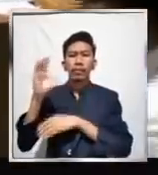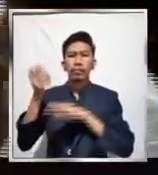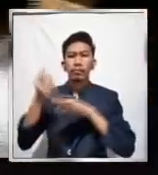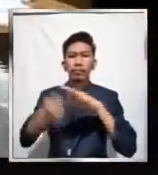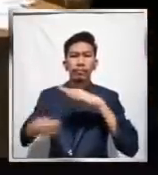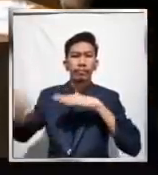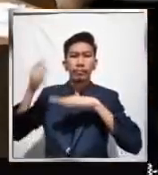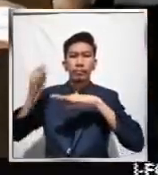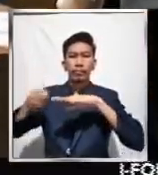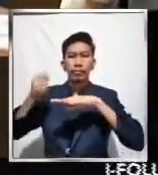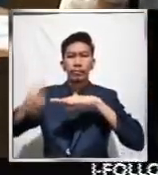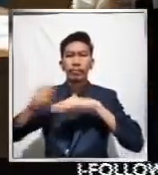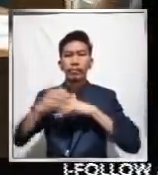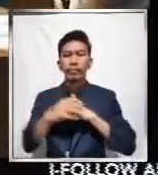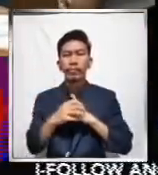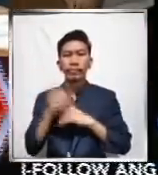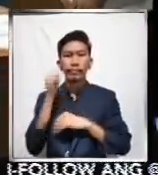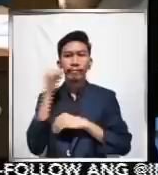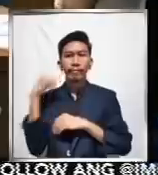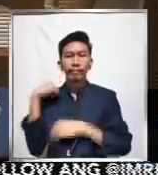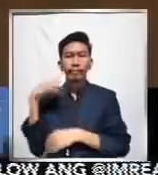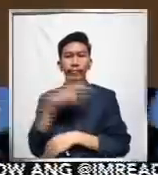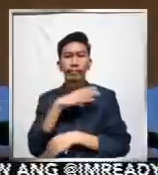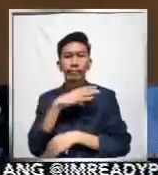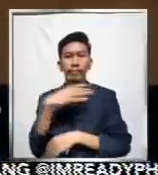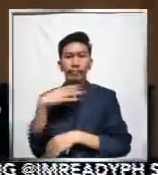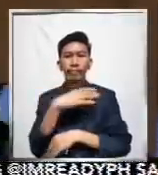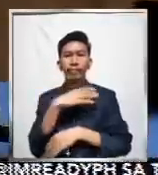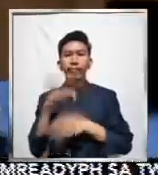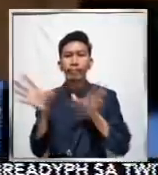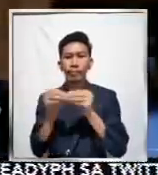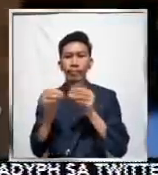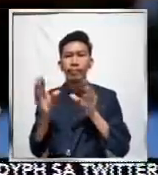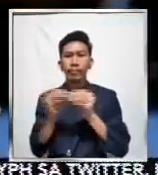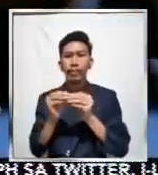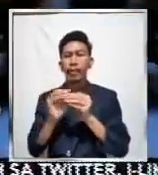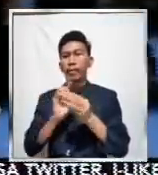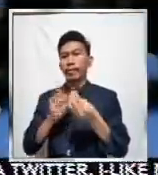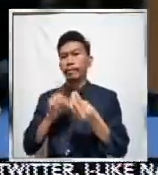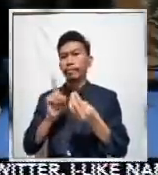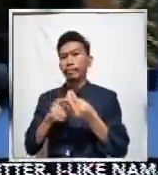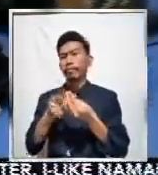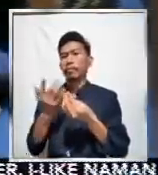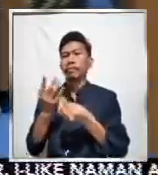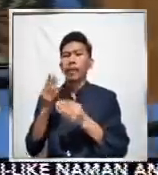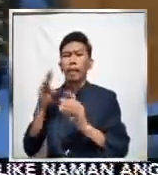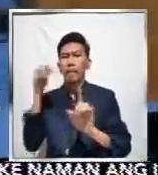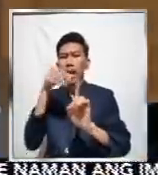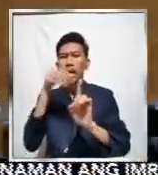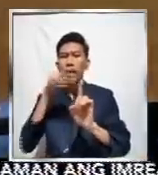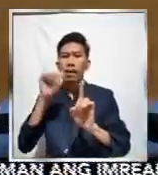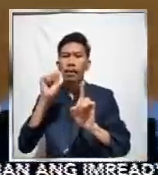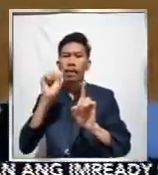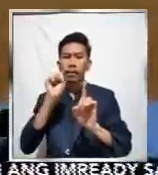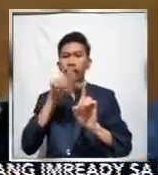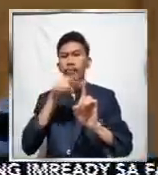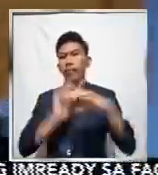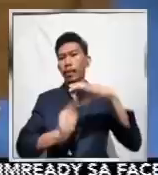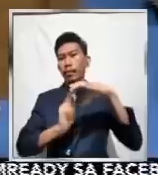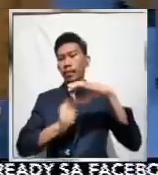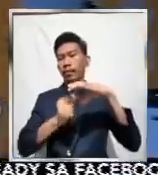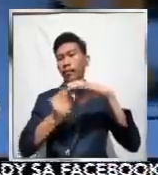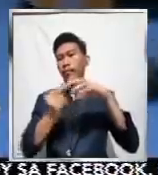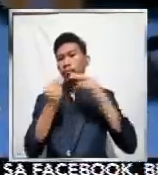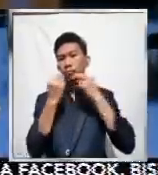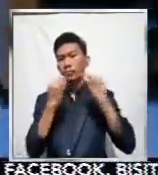Sa pagdinig kahapon ng Kamara tungkol sa aligasyon ng political bias laban sa ABS-CBN, binalikan ng ilang kongresista ang mga